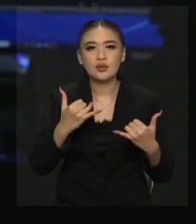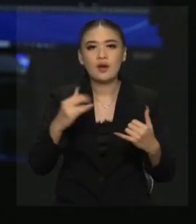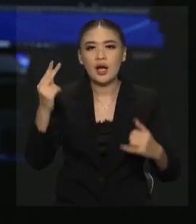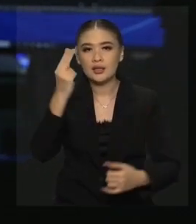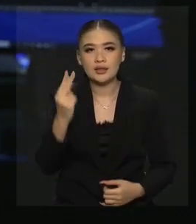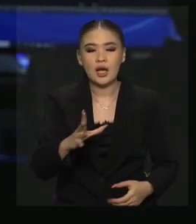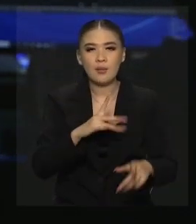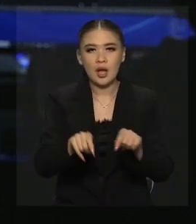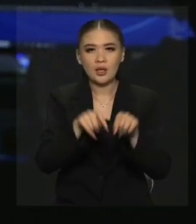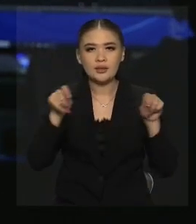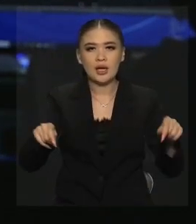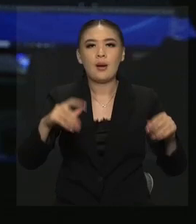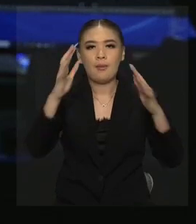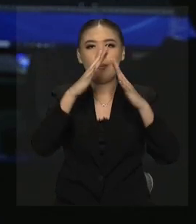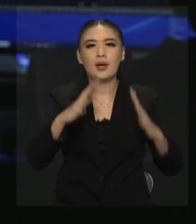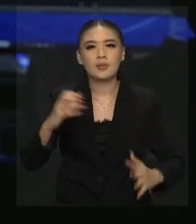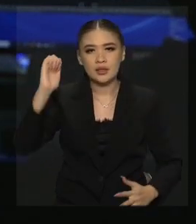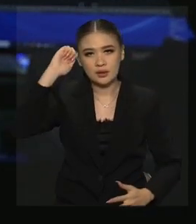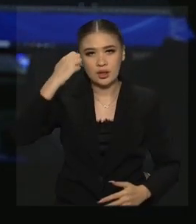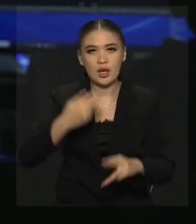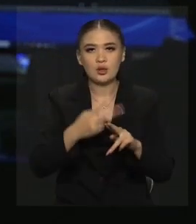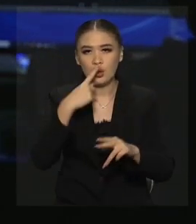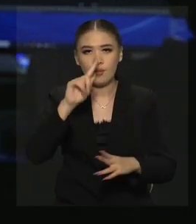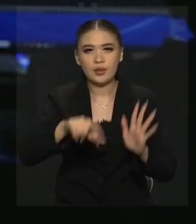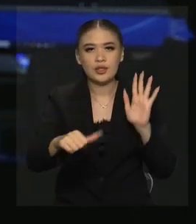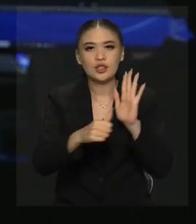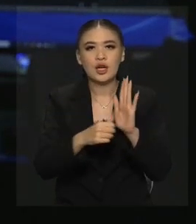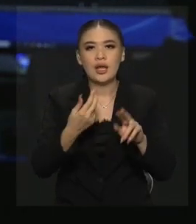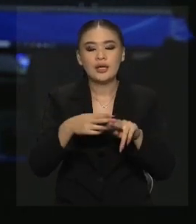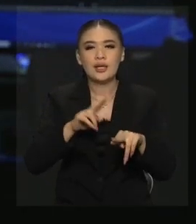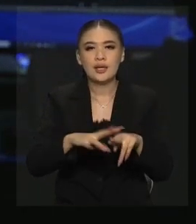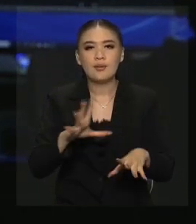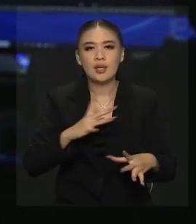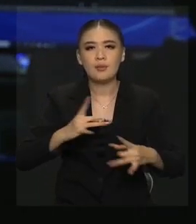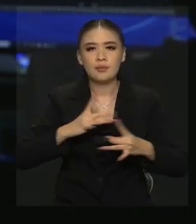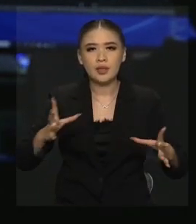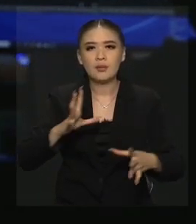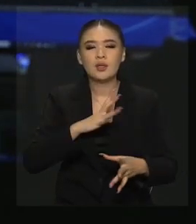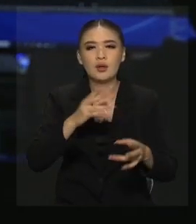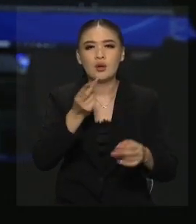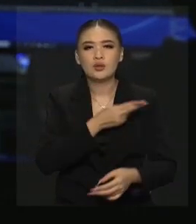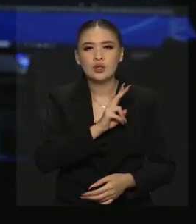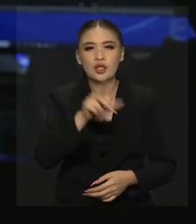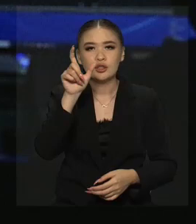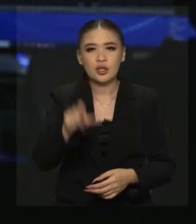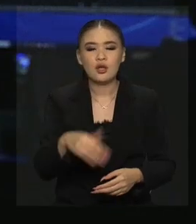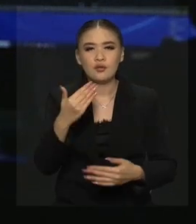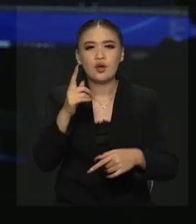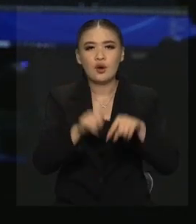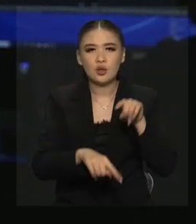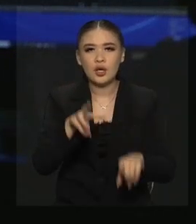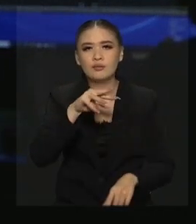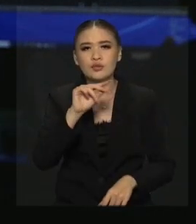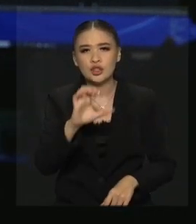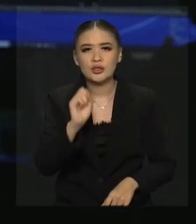открыли памятник пожарному в его родной части номер 6. Участие в этом мероприятии приняли близкие погибшего, глава МЧС, аким столицы, а